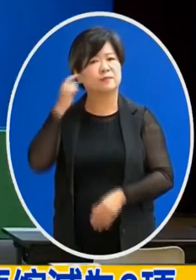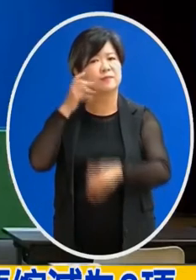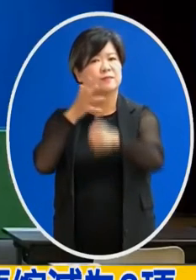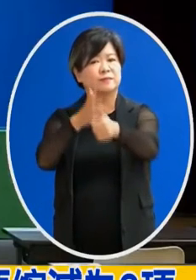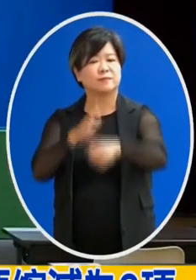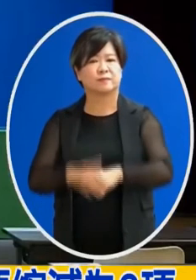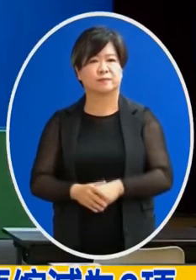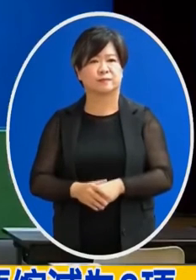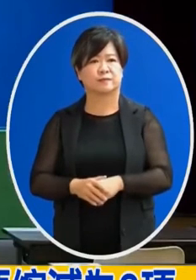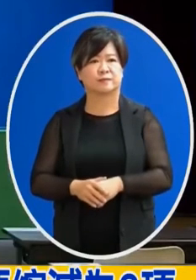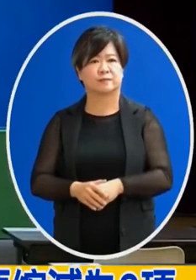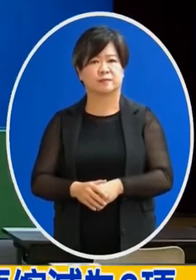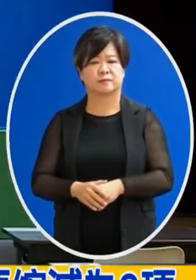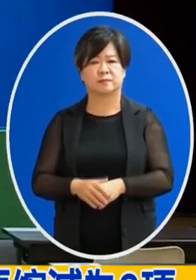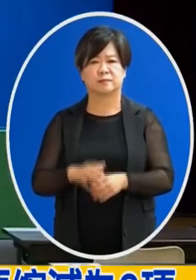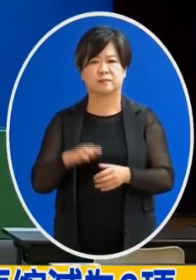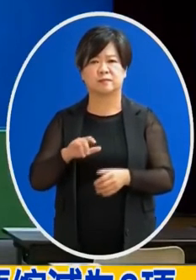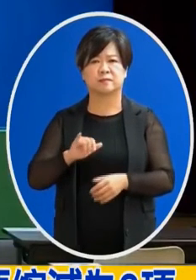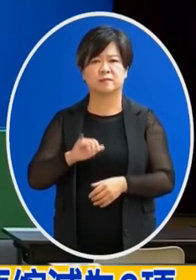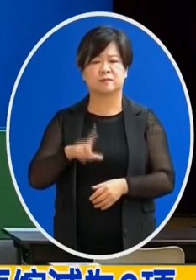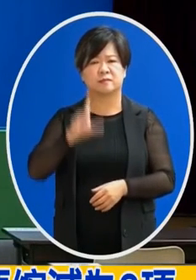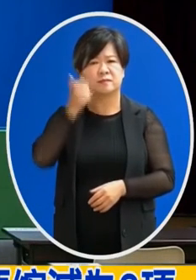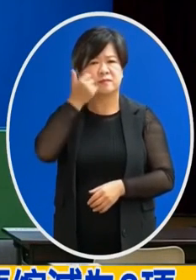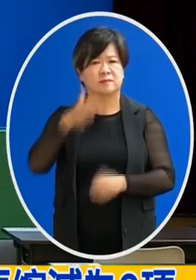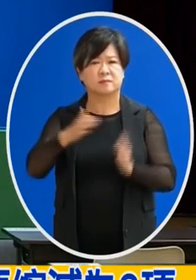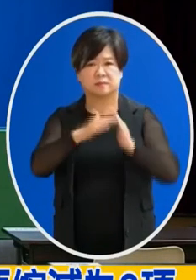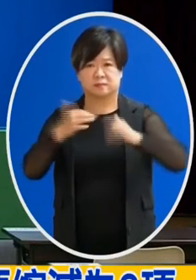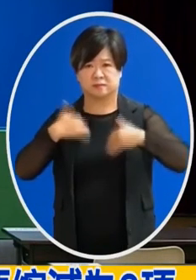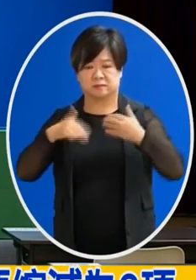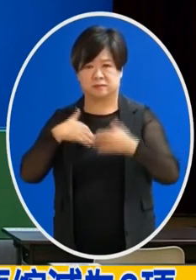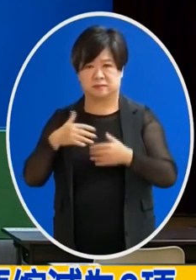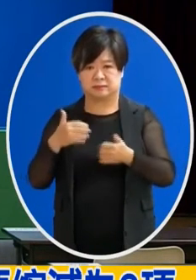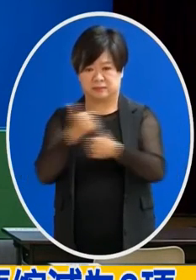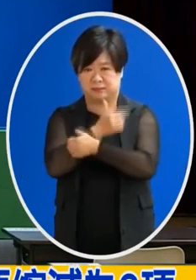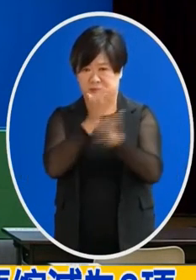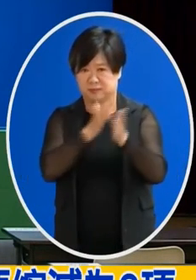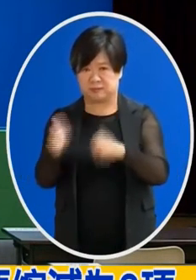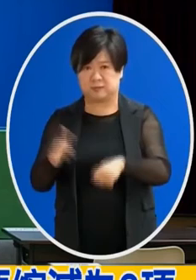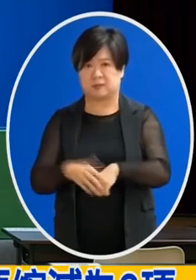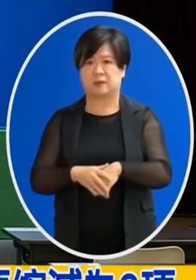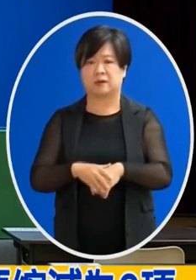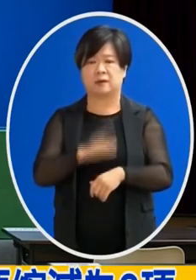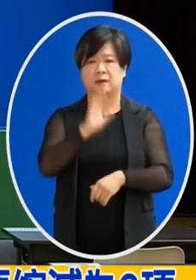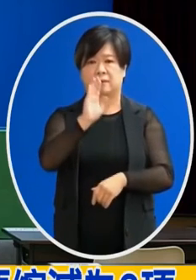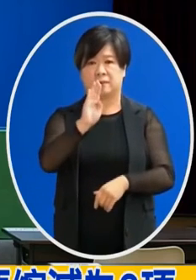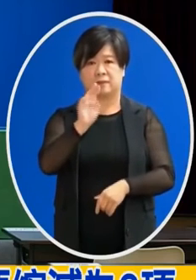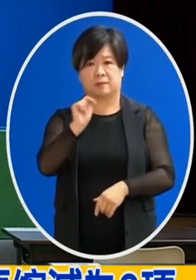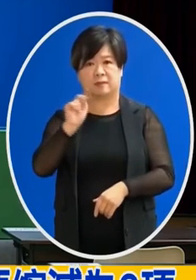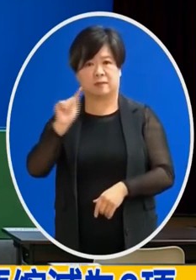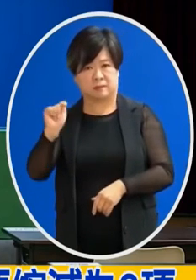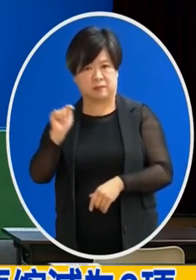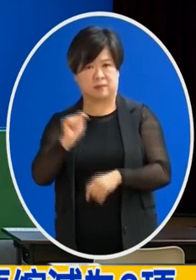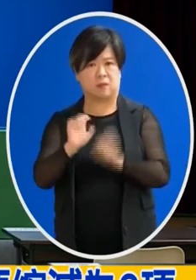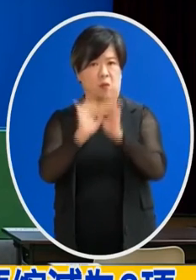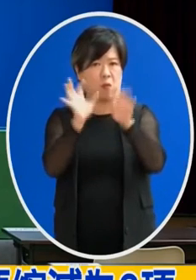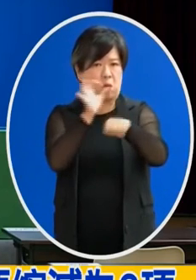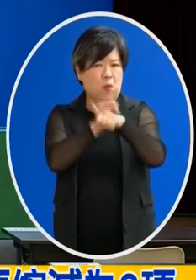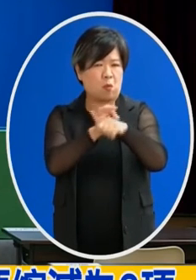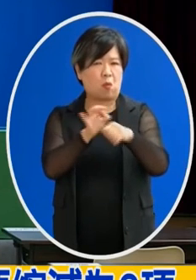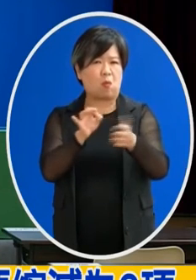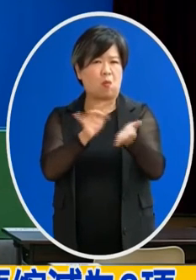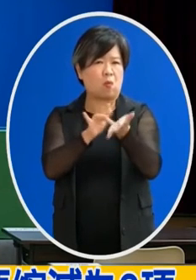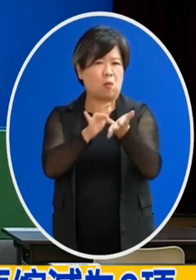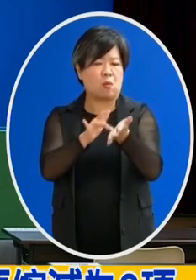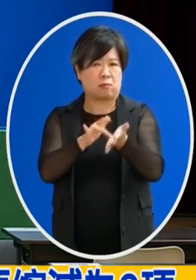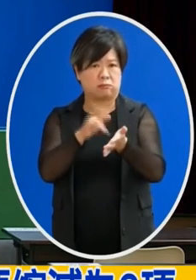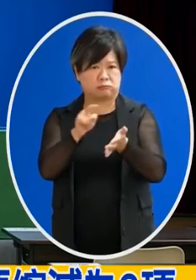说上海复星的那个，他们是代理辉瑞 BNT 辉瑞疫苗，那这个算不算中国疫苗？那